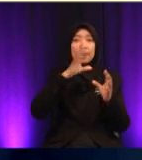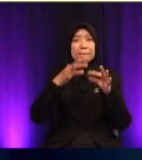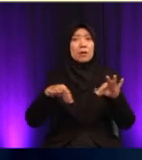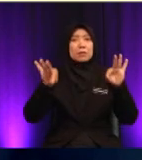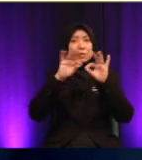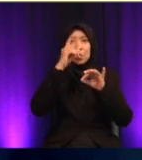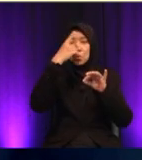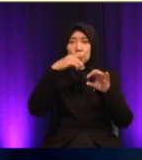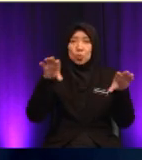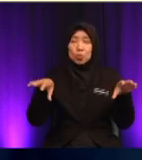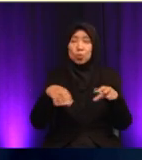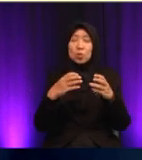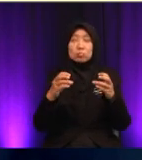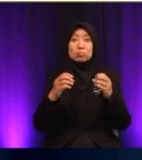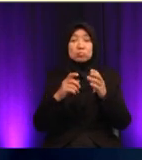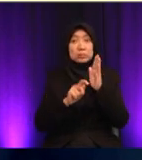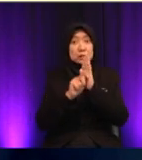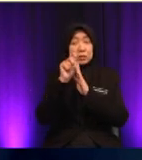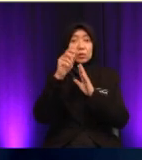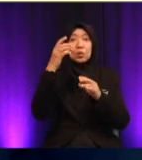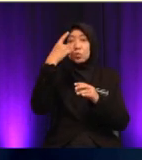pembesaran yang lebih tinggi dalam mikroskop